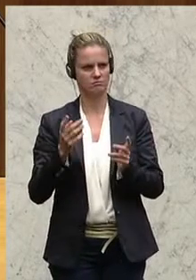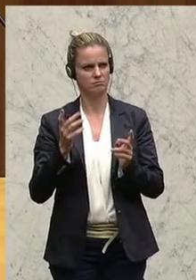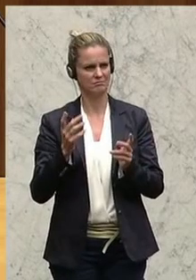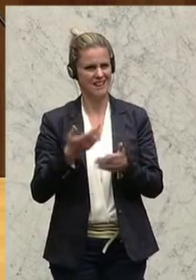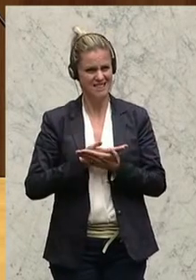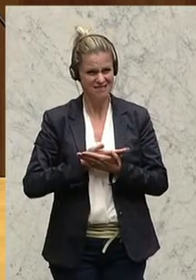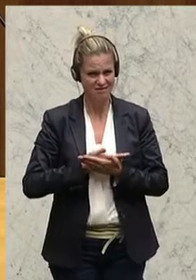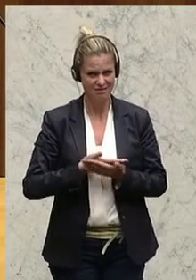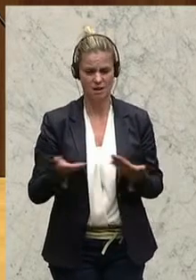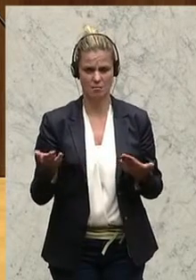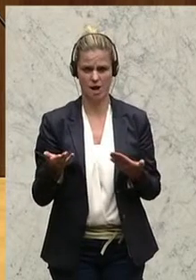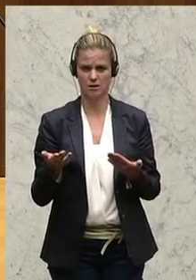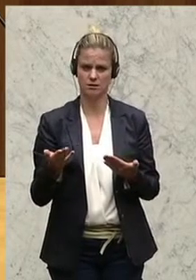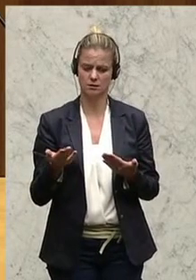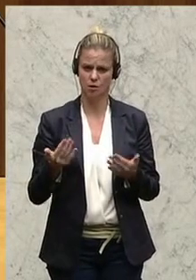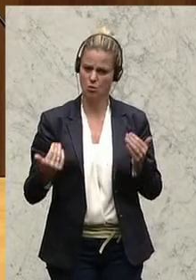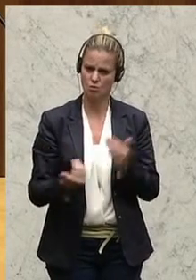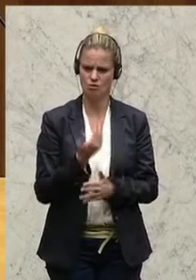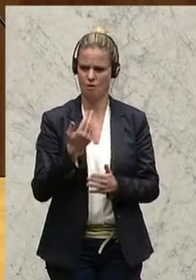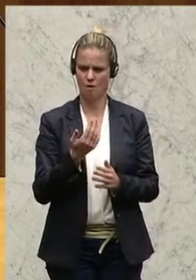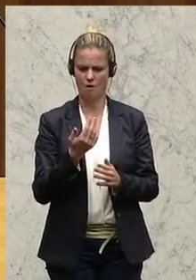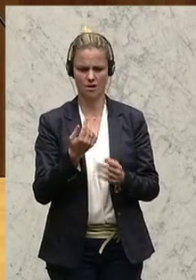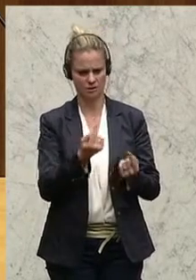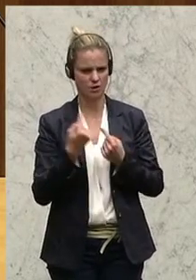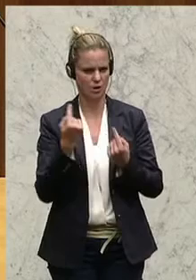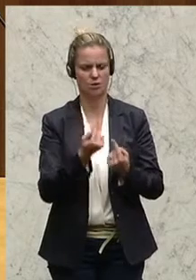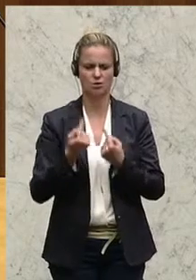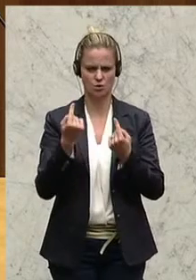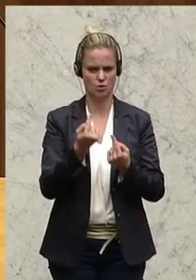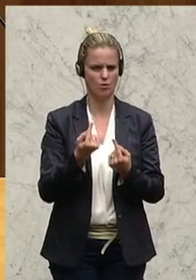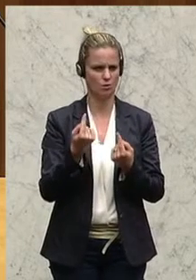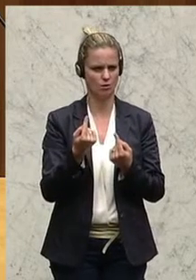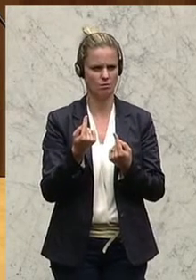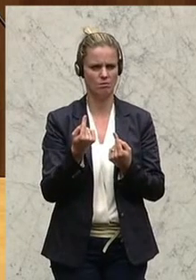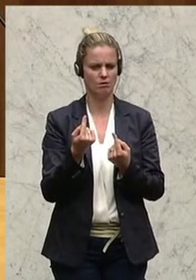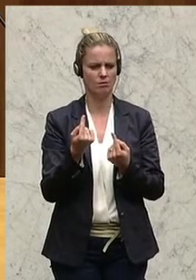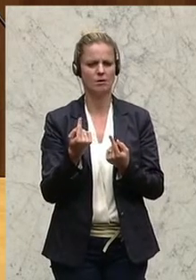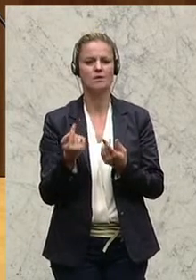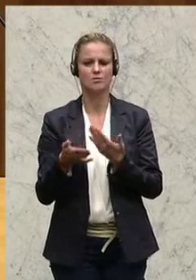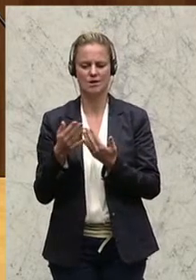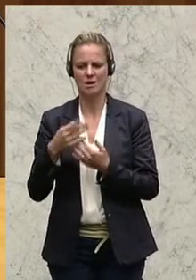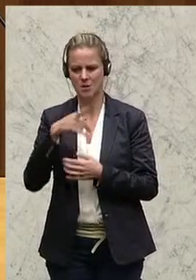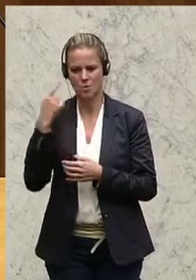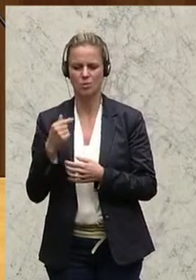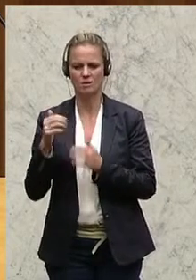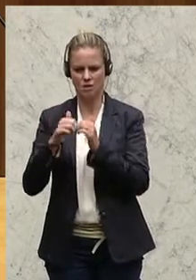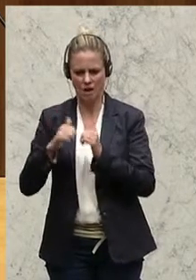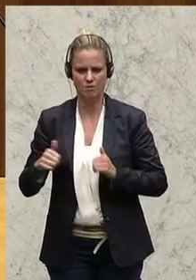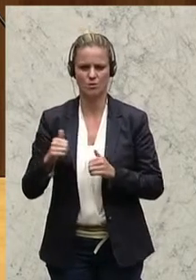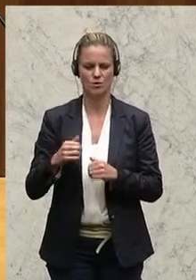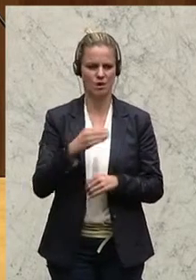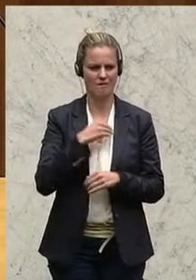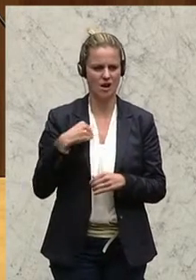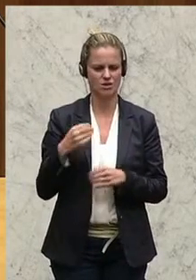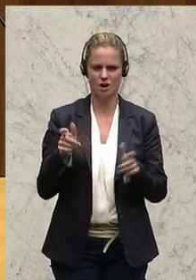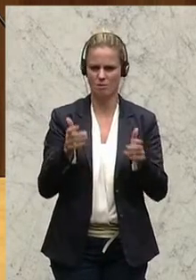wurde nie an die neuen Kräfteverhältnisse nach Auflösung von Sowjetunion und Warschauer Pakt angepasst.